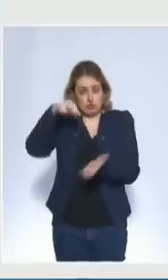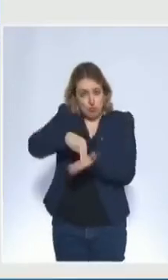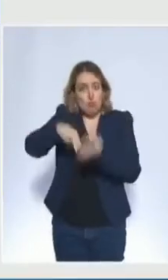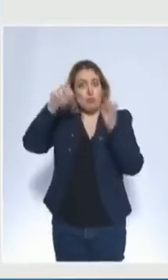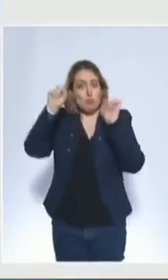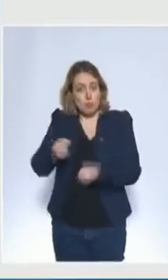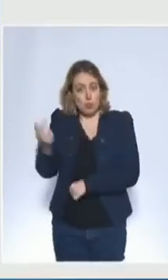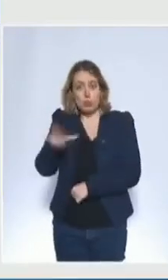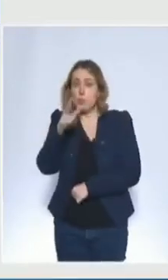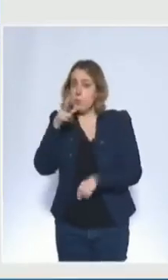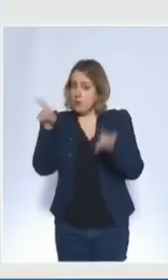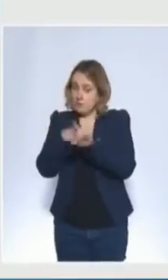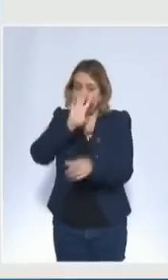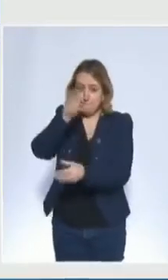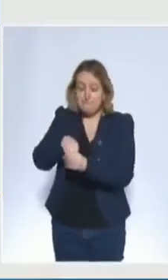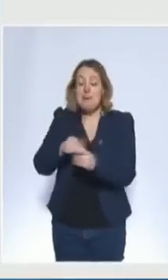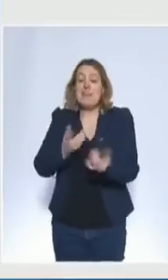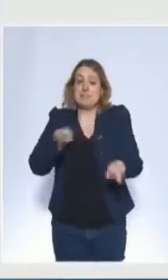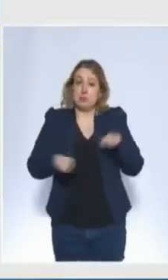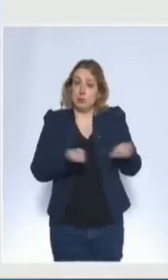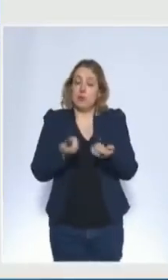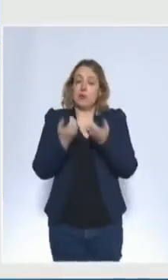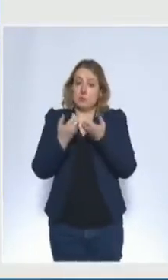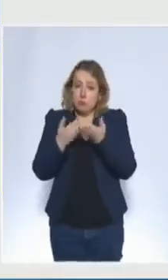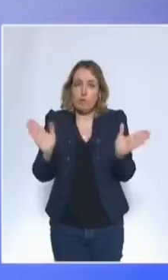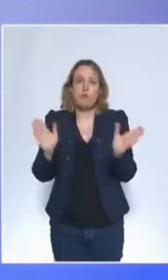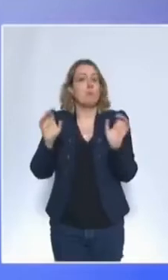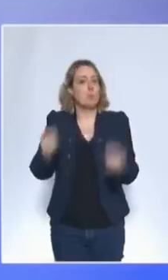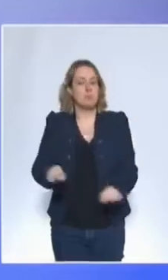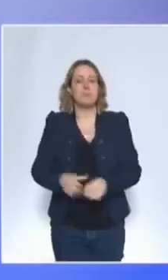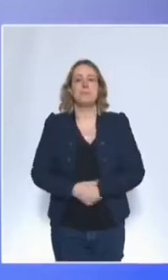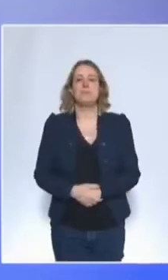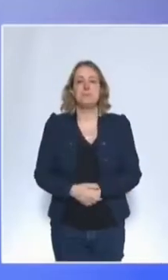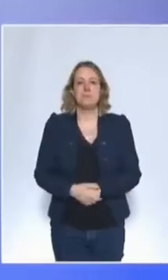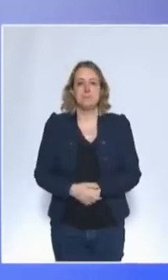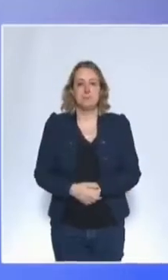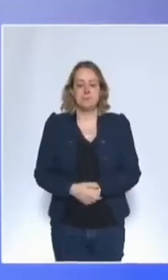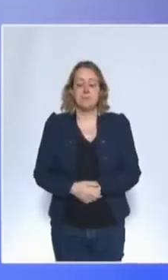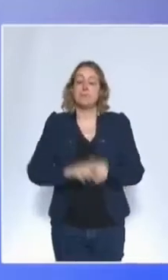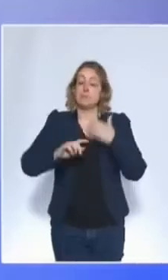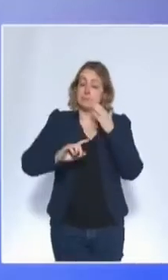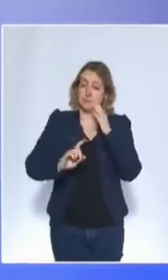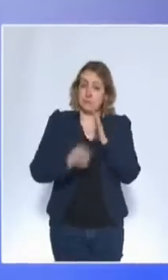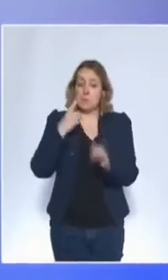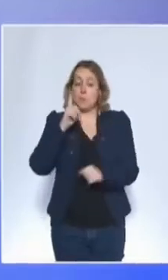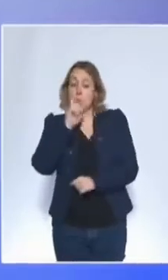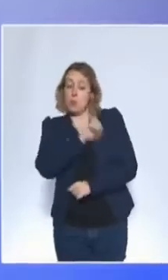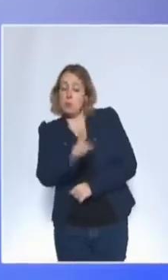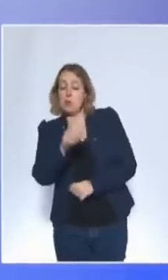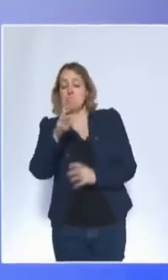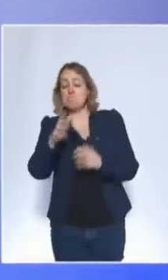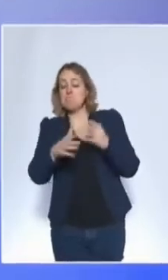les discothèques pour en rouvrir j'ajoute que nous pourrons aussi envisagée au retour